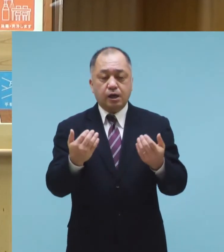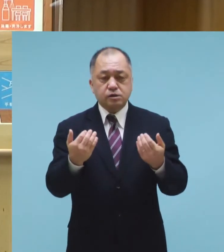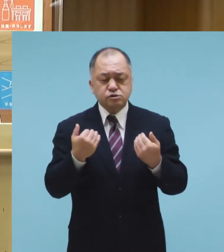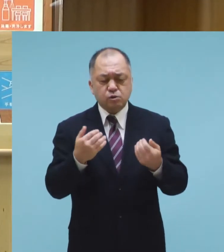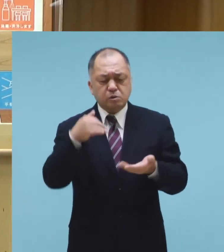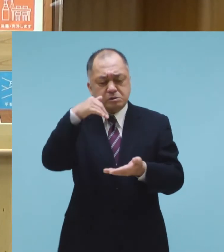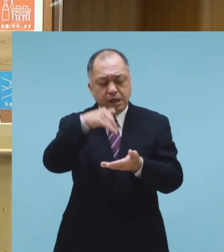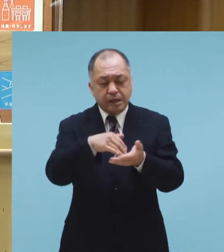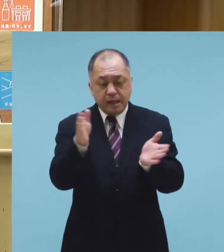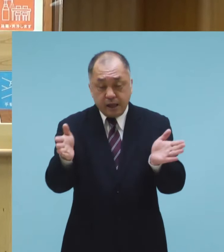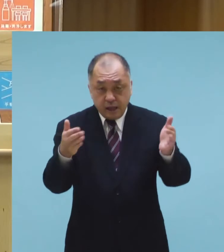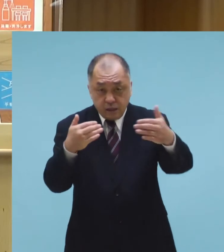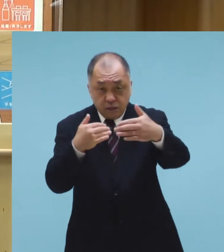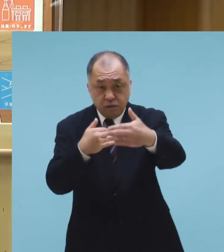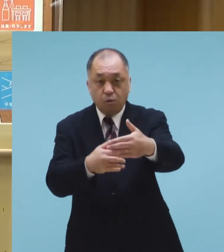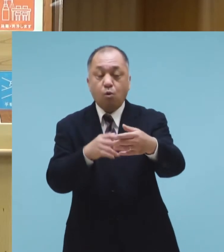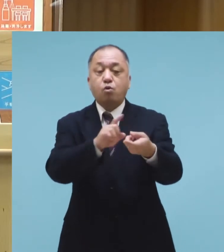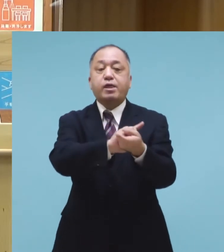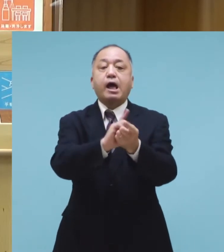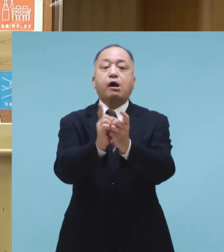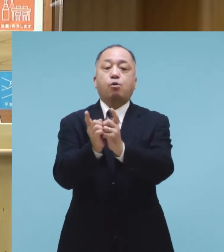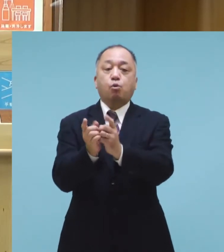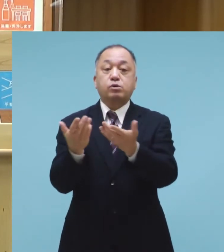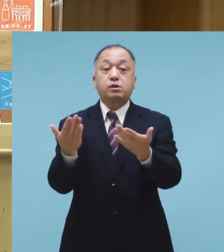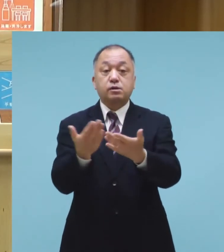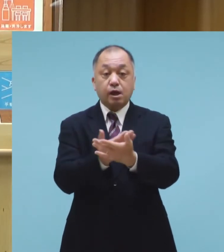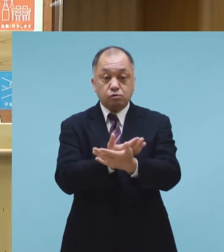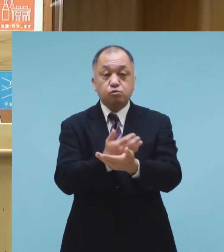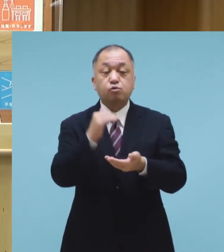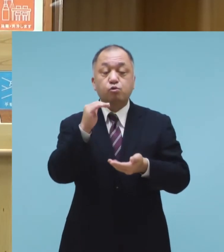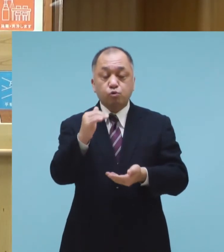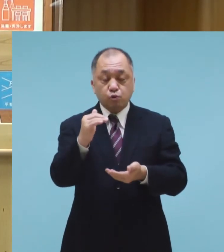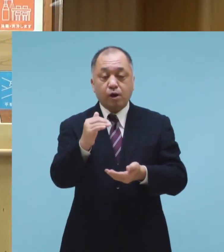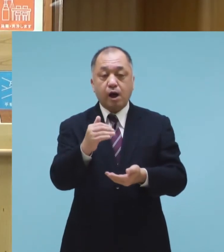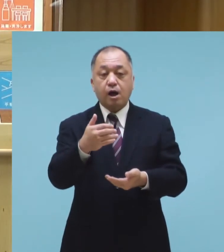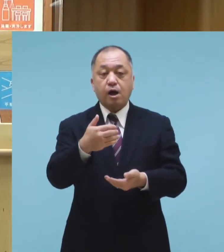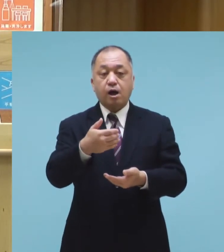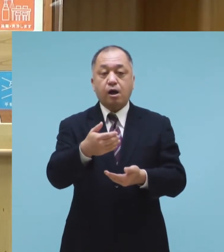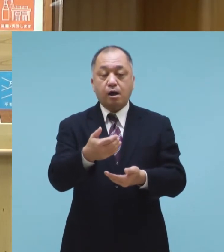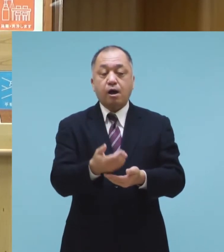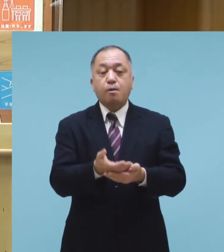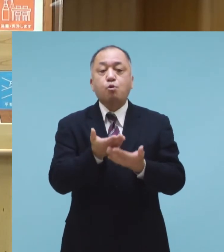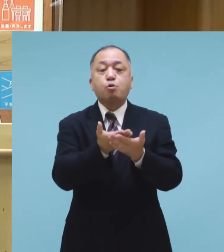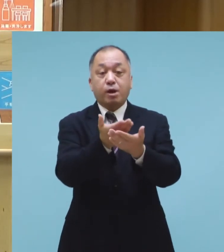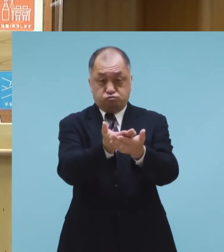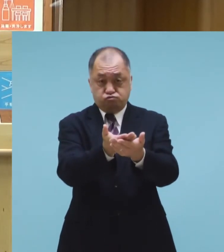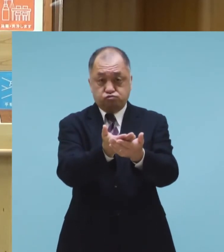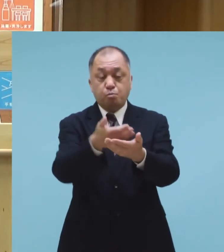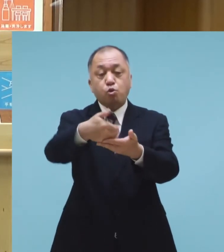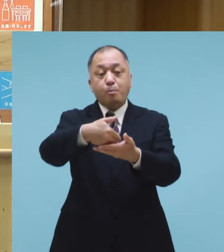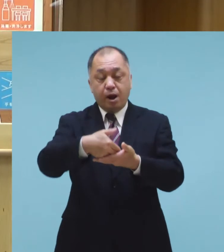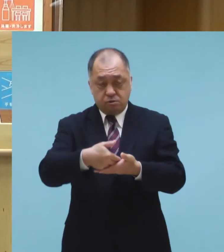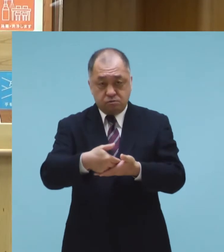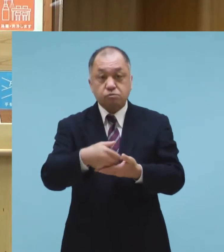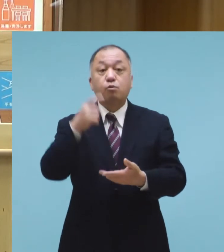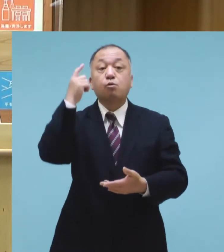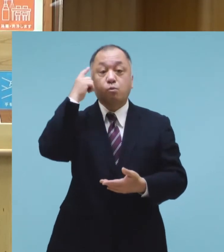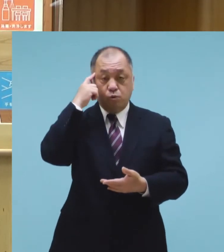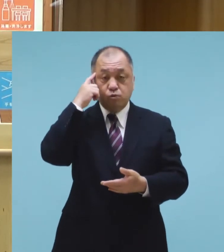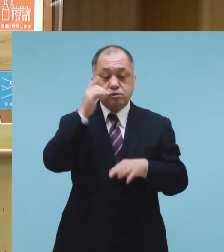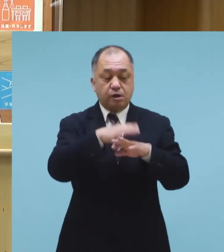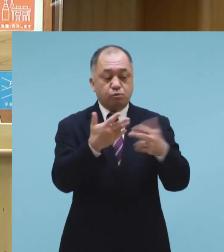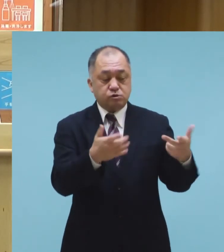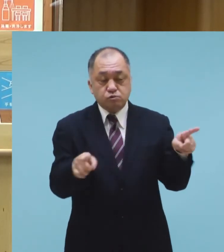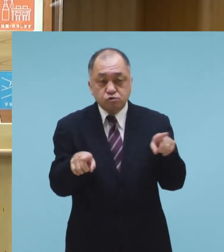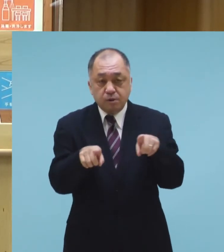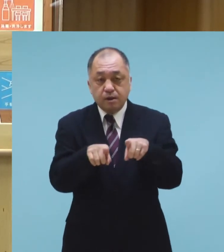の、対応になることがやはり求められるということを、我々札幌市と含めてですね、感染状況を